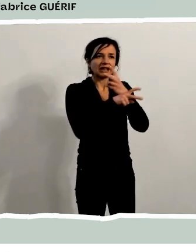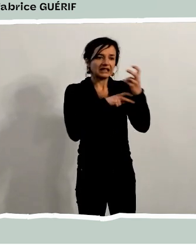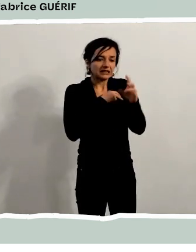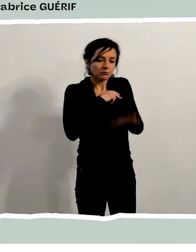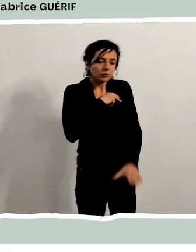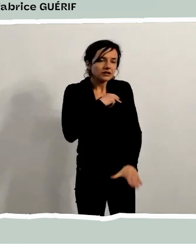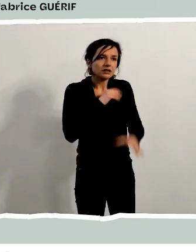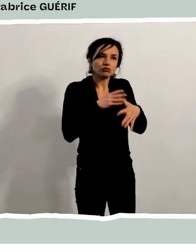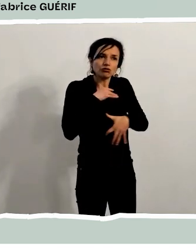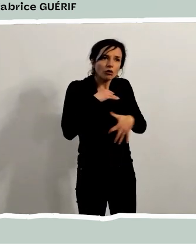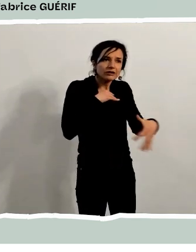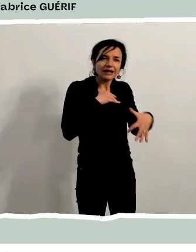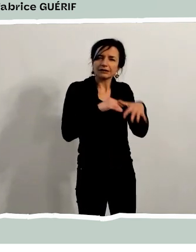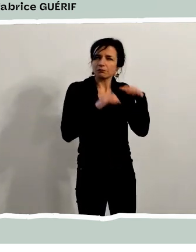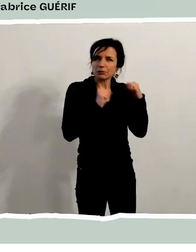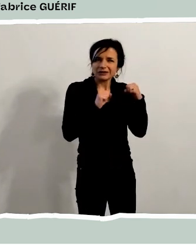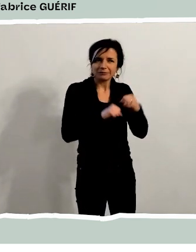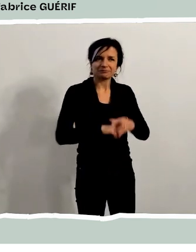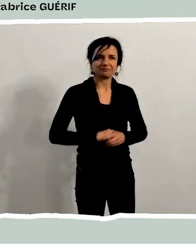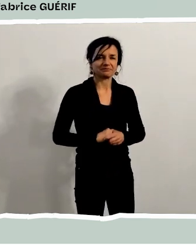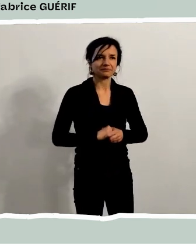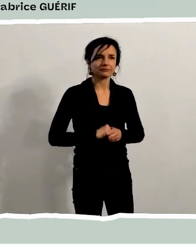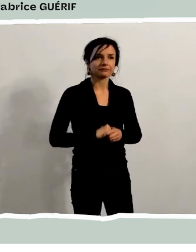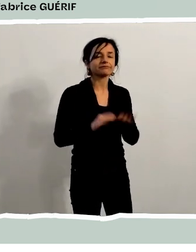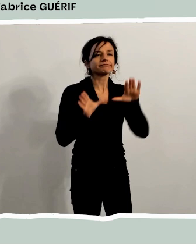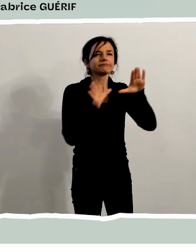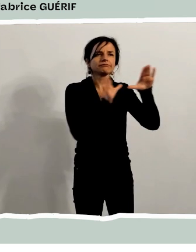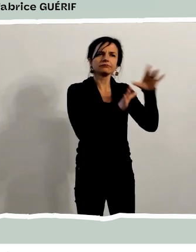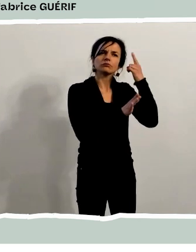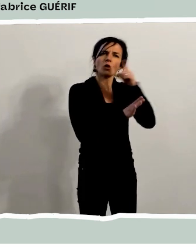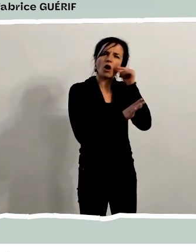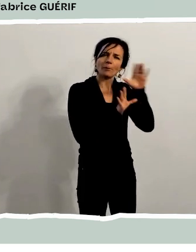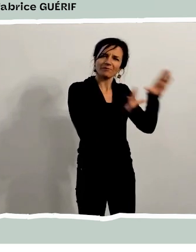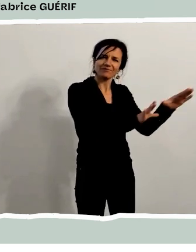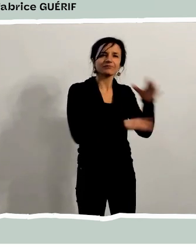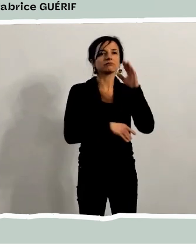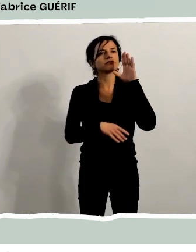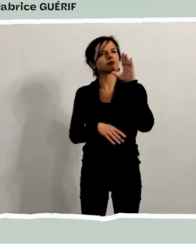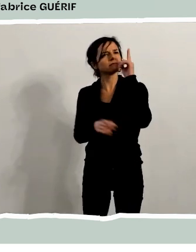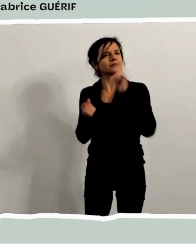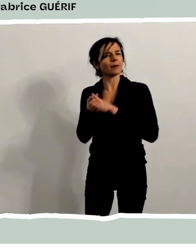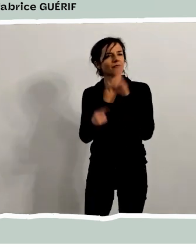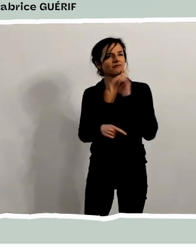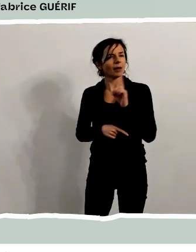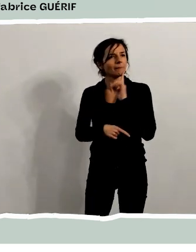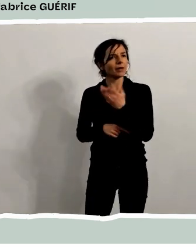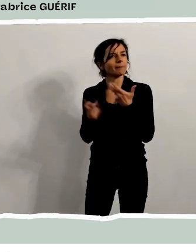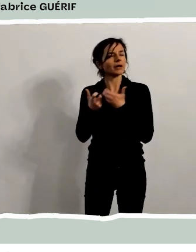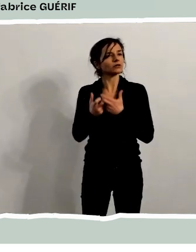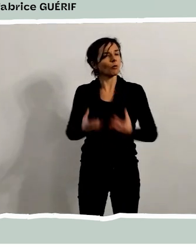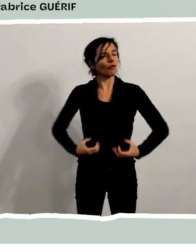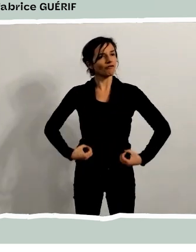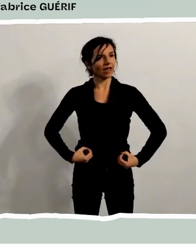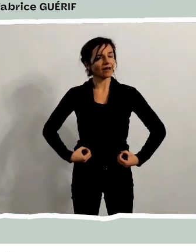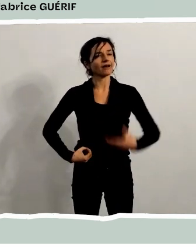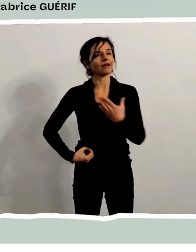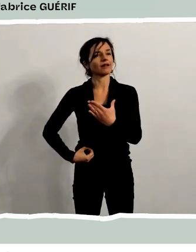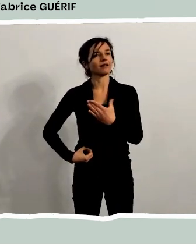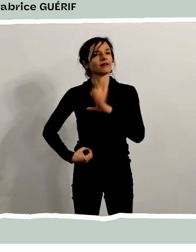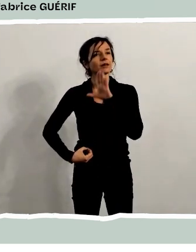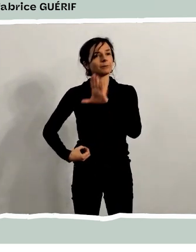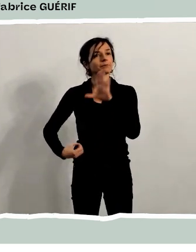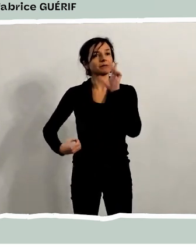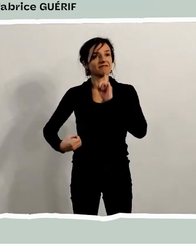enfance. Du côté féminin, pour prendre juste quelques exemples, les ovaires, chez la femme,